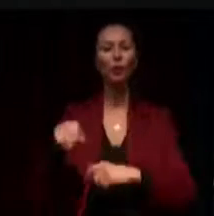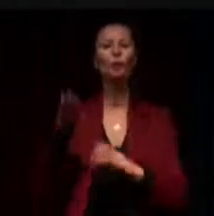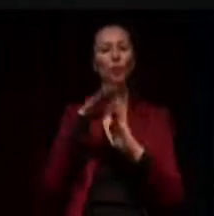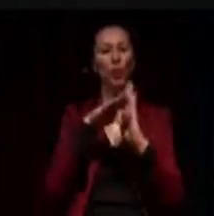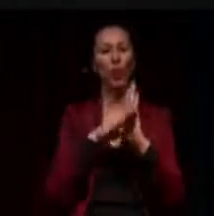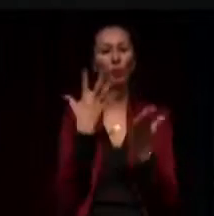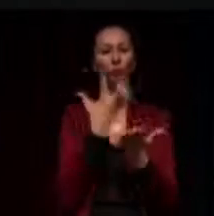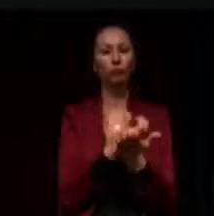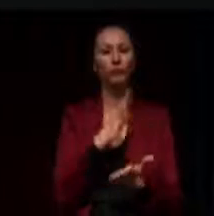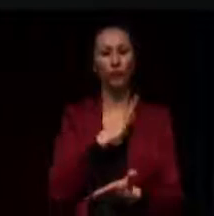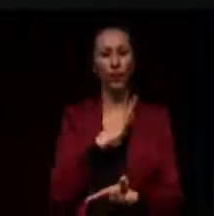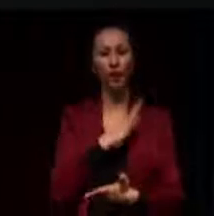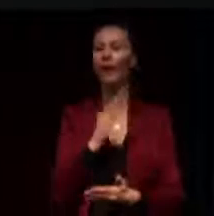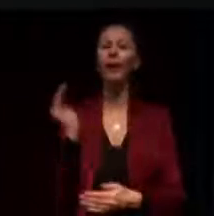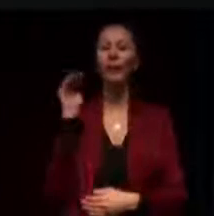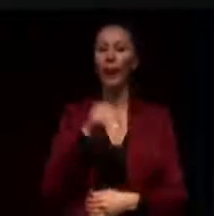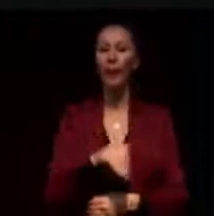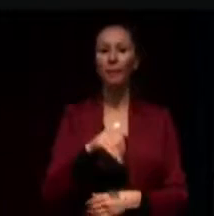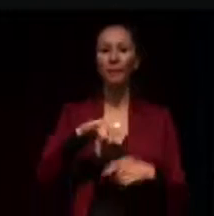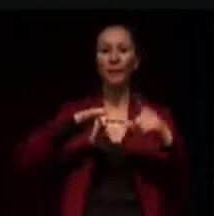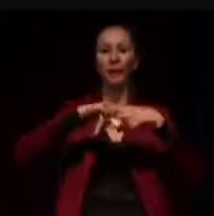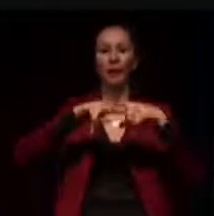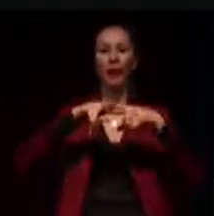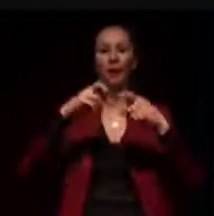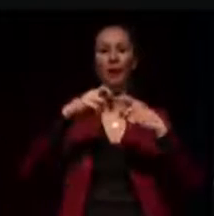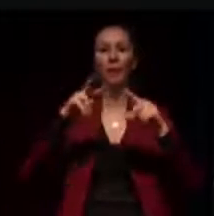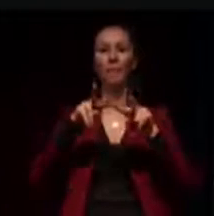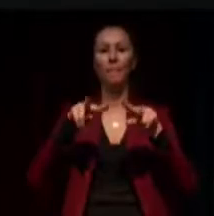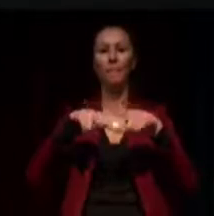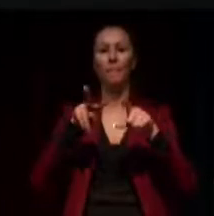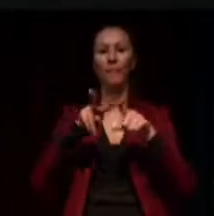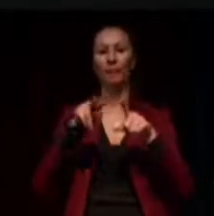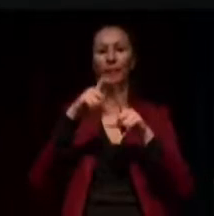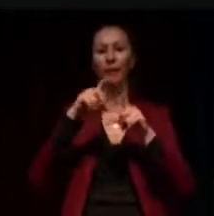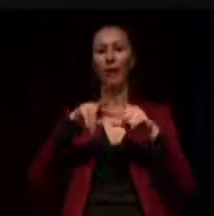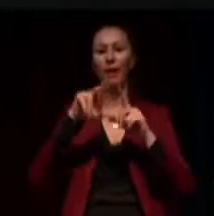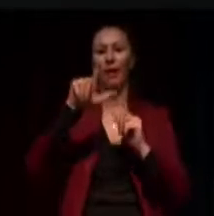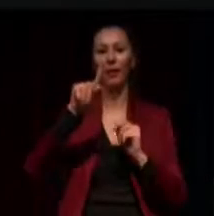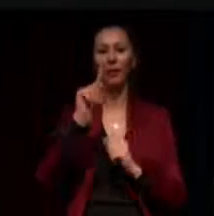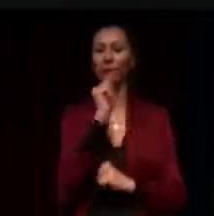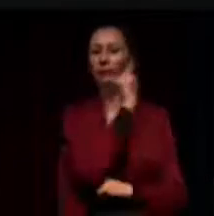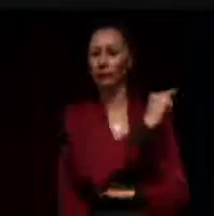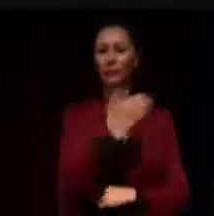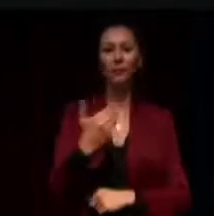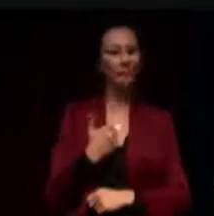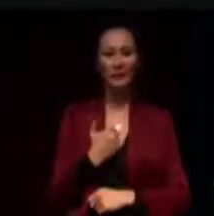var. Gelelim Armandalı'ya. Armandalı bizim